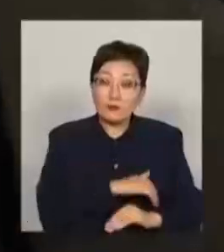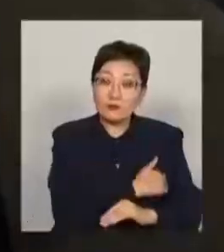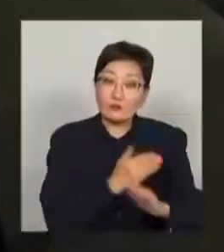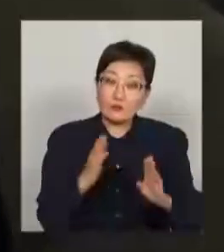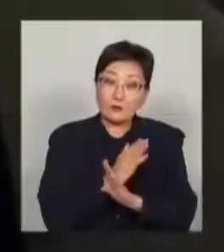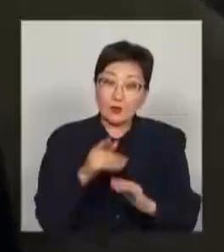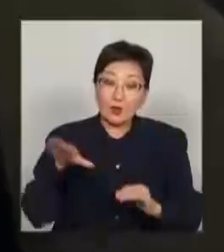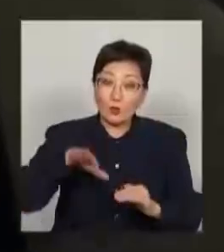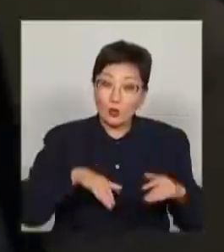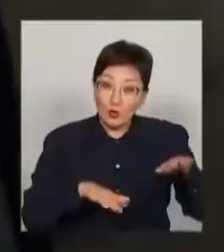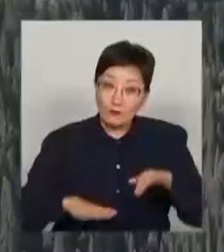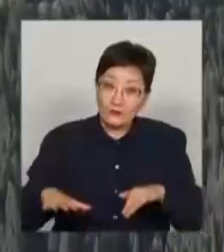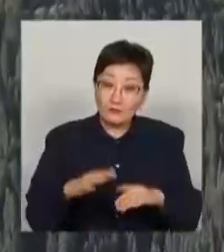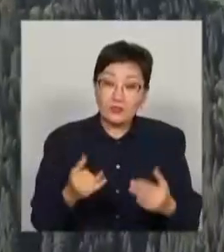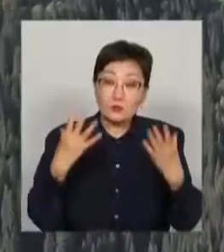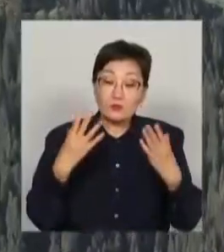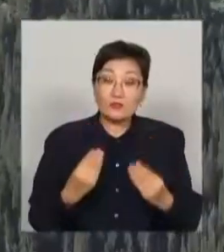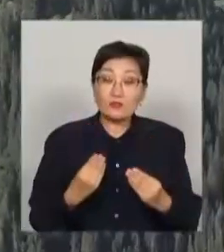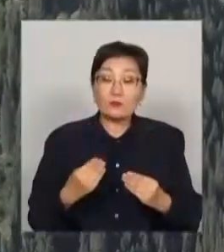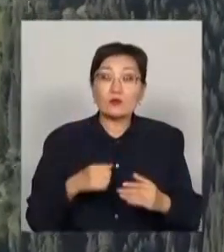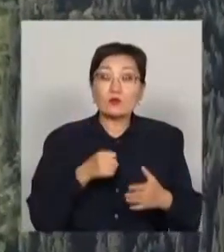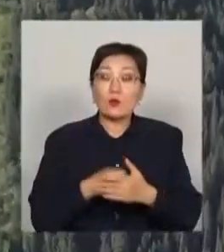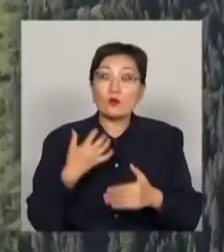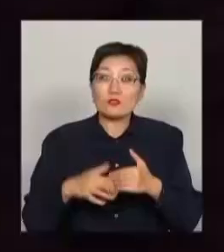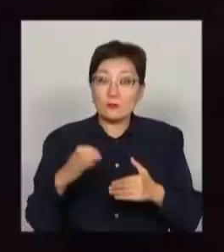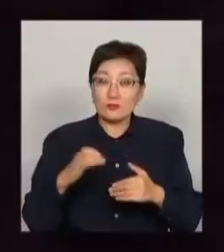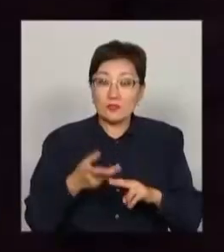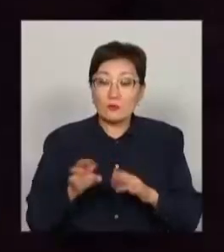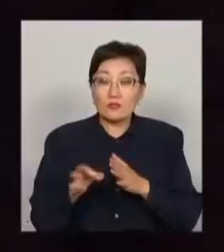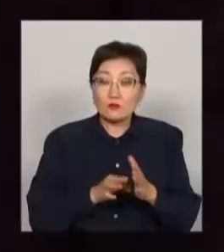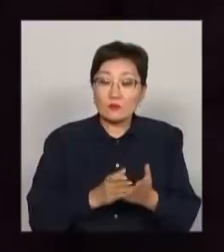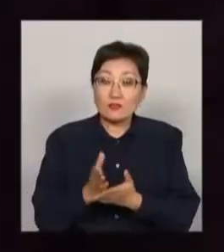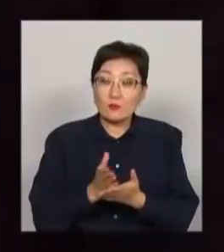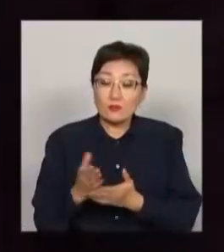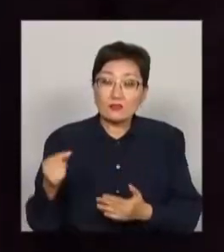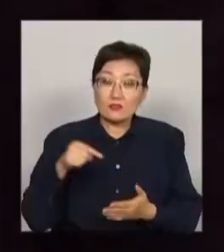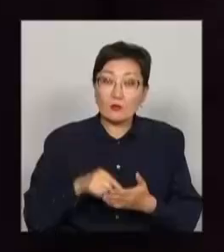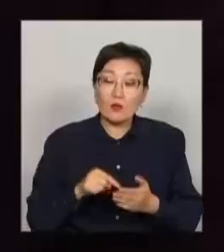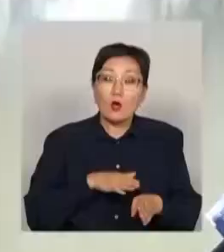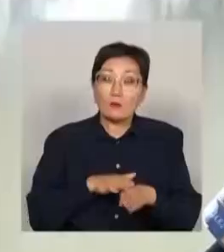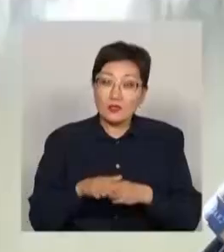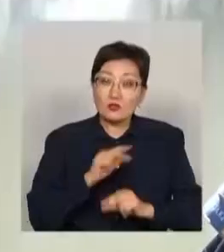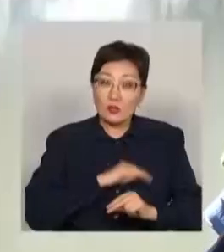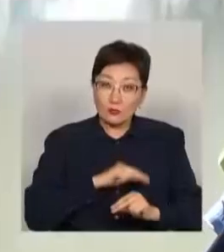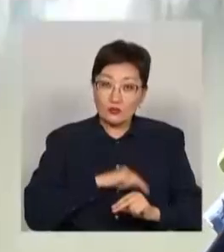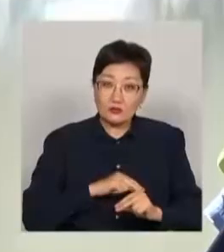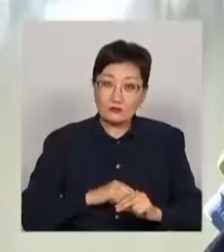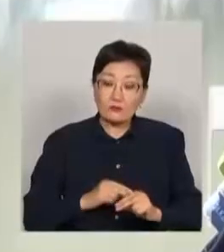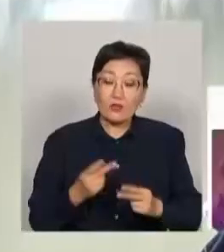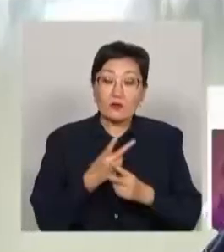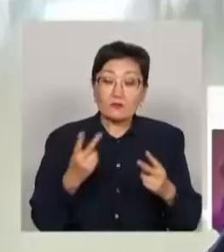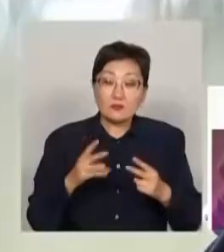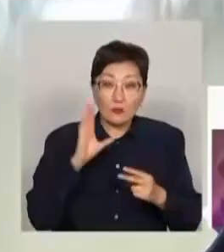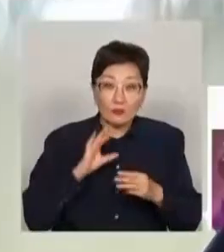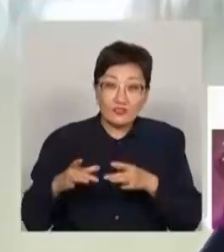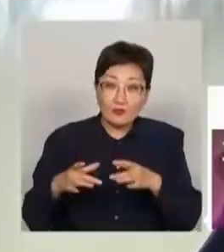воздуха в горной местности. А с сегодняшнего дня и до середины сентября экстренные службы приступают к полноценной работе. Как вы видите, моренные